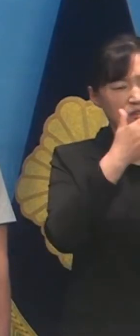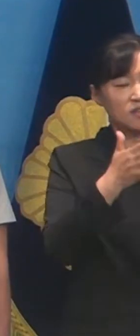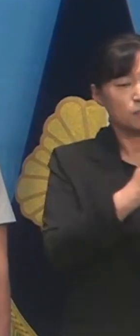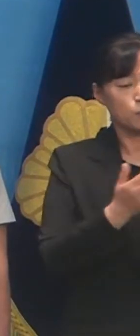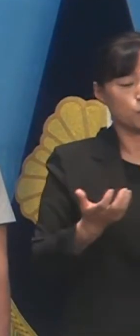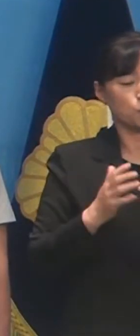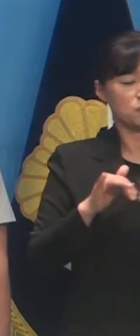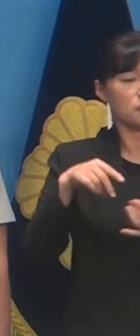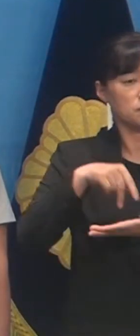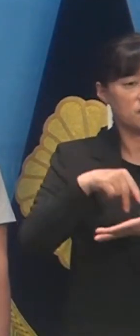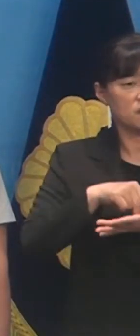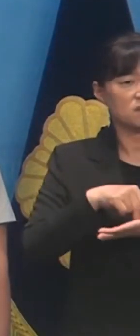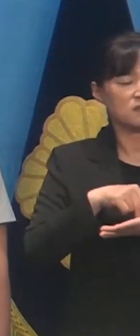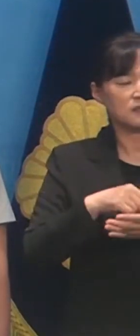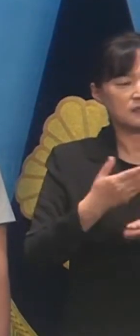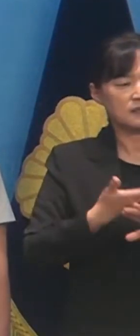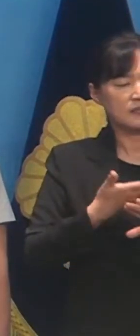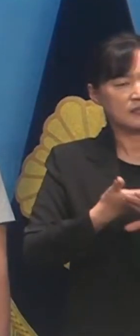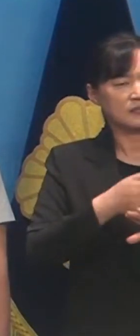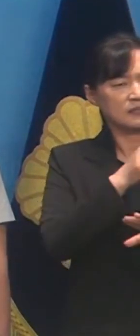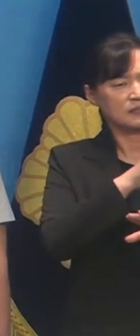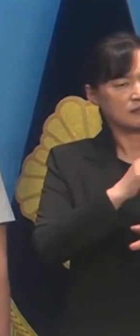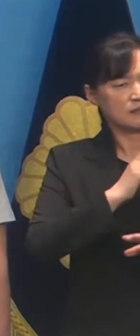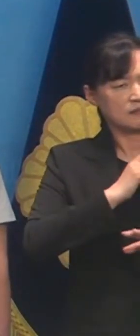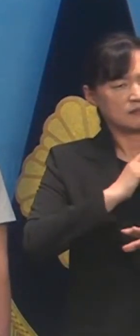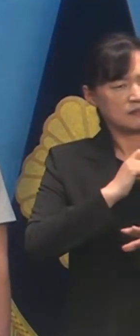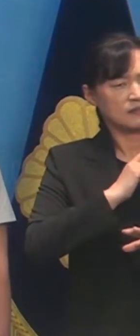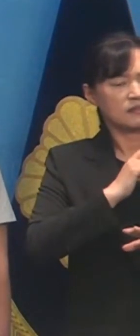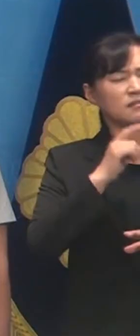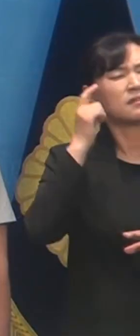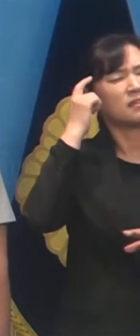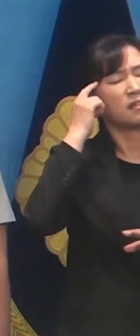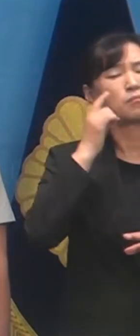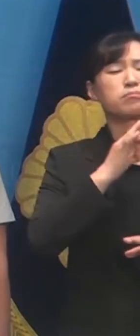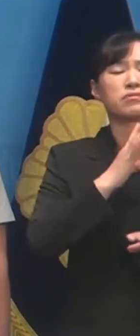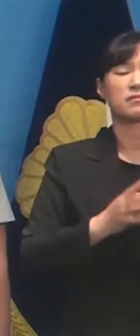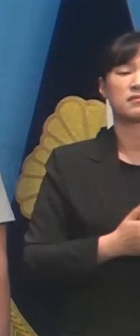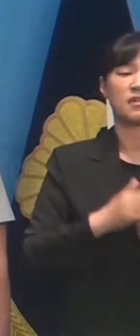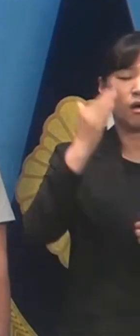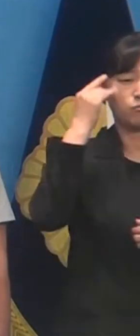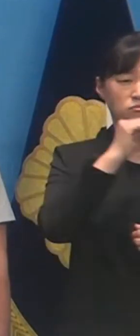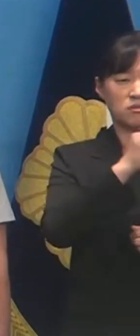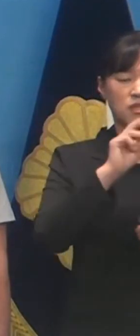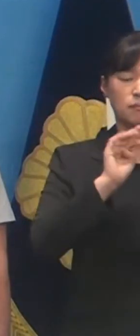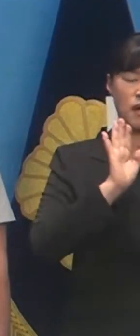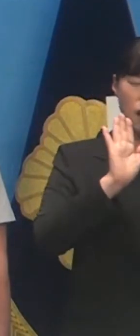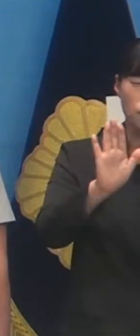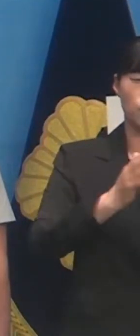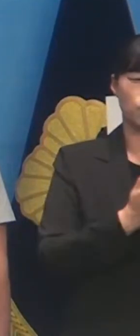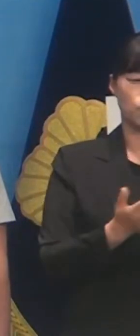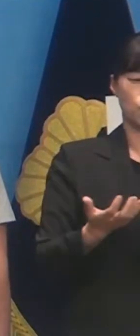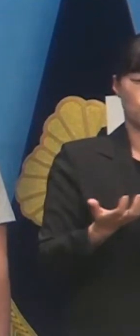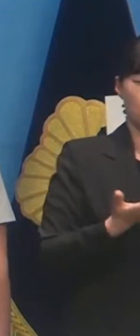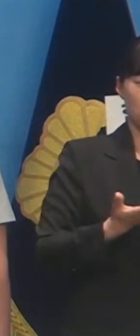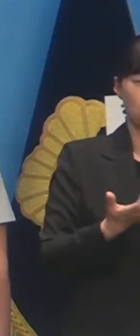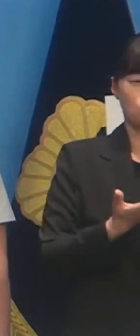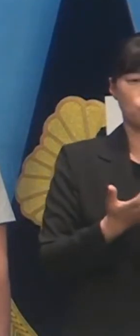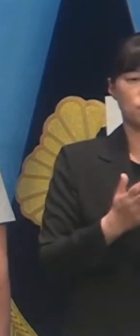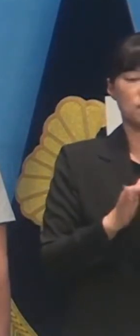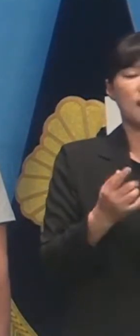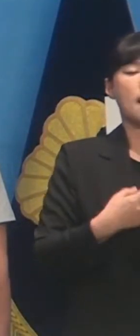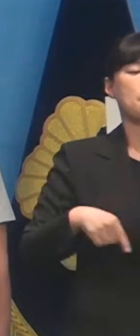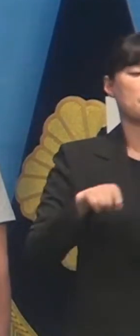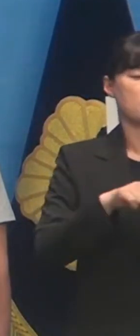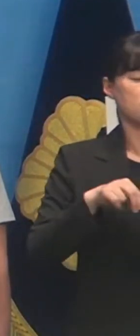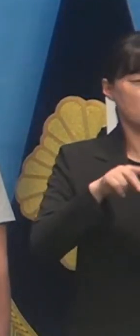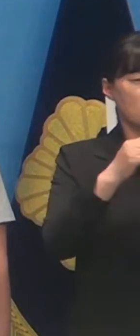노동자들 입장에서는 다른 의도가 있는 것이 아니냐 이렇게 판단할 수밖에 없습니다. 한국제는 앞으로 노동자 노조를 상생의 파트너로